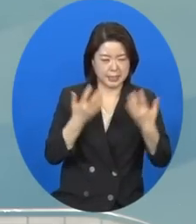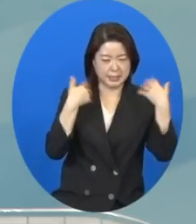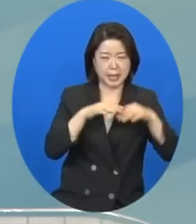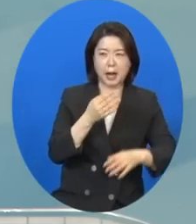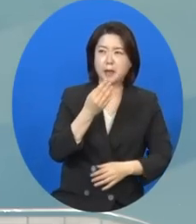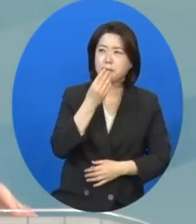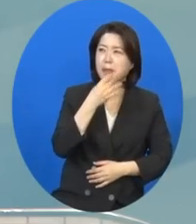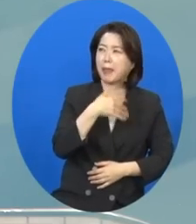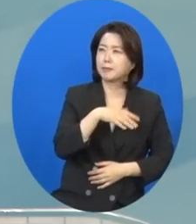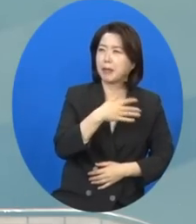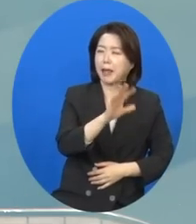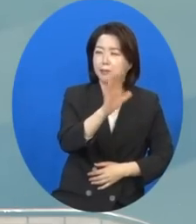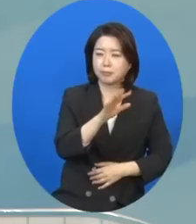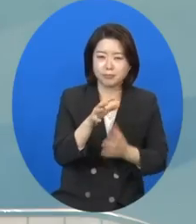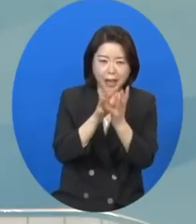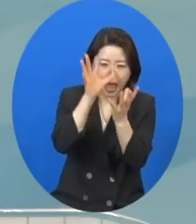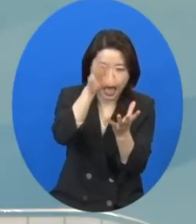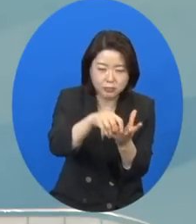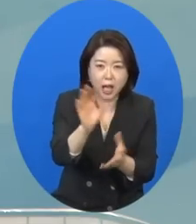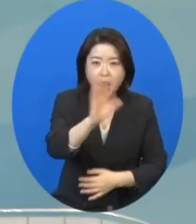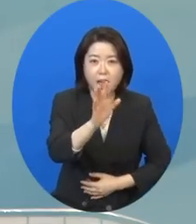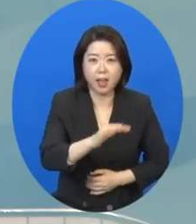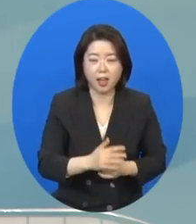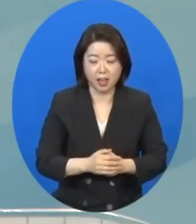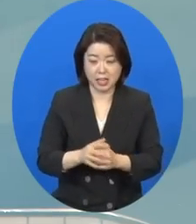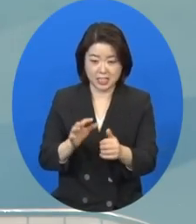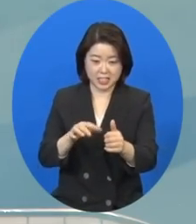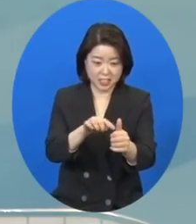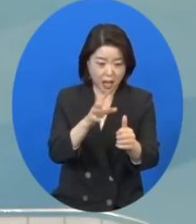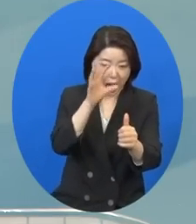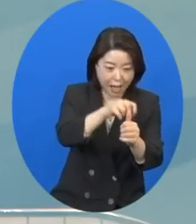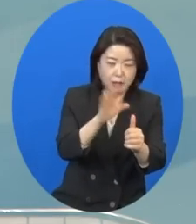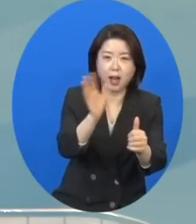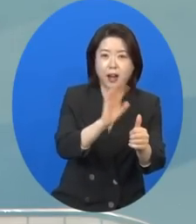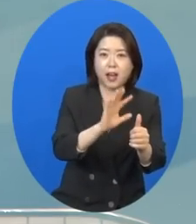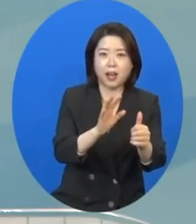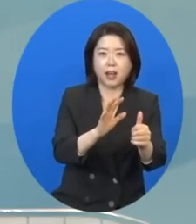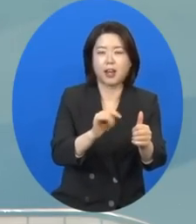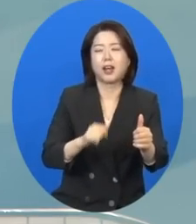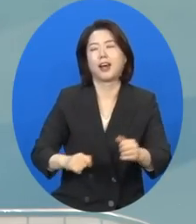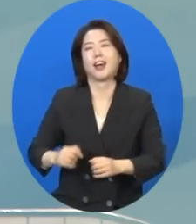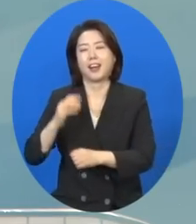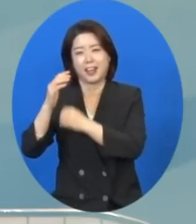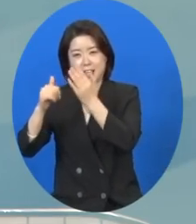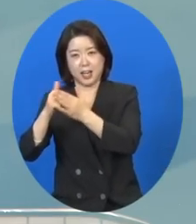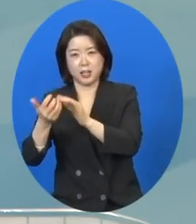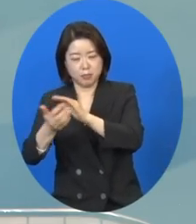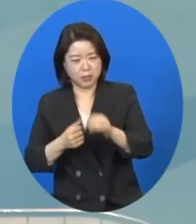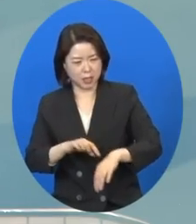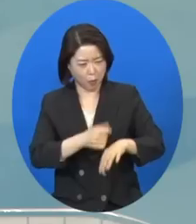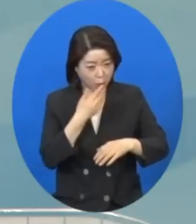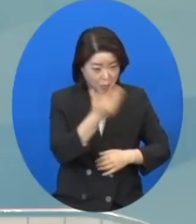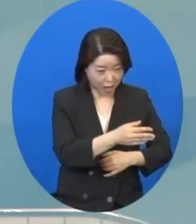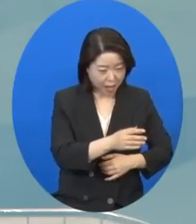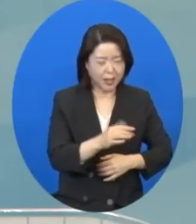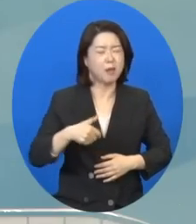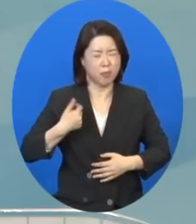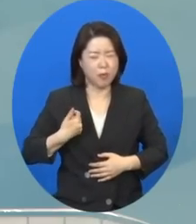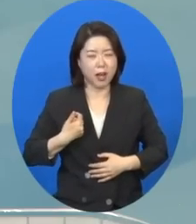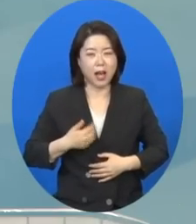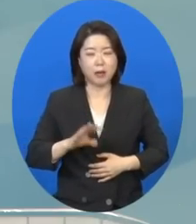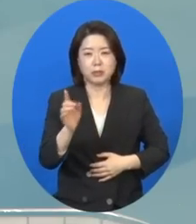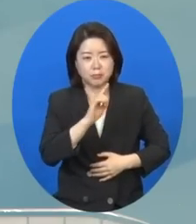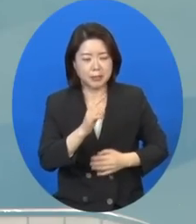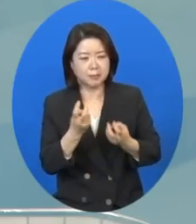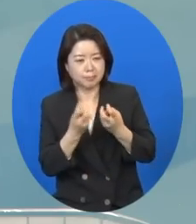없었어 입을 벌리지를 않는 거야 먹지도 않네 하나님 다 그럴 그 전에 아마 고기를 먹은 하여튼 하나님이 다 술을